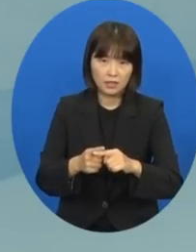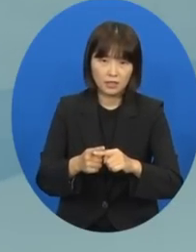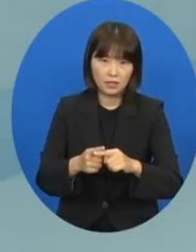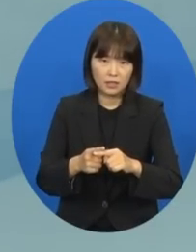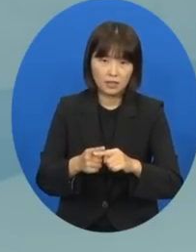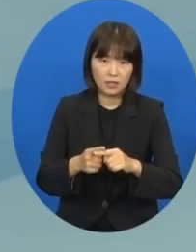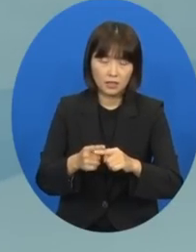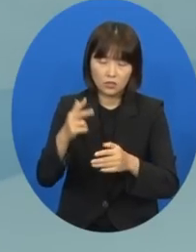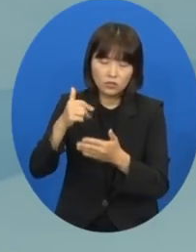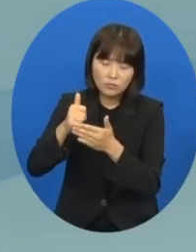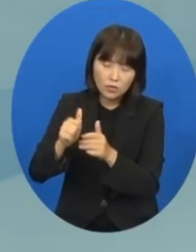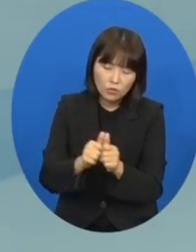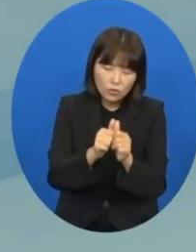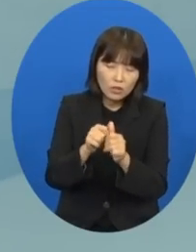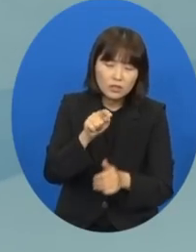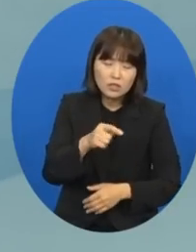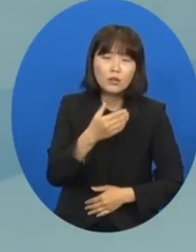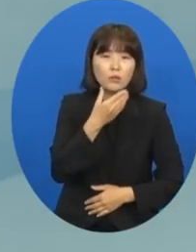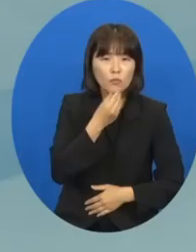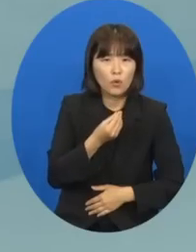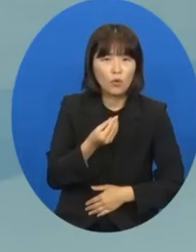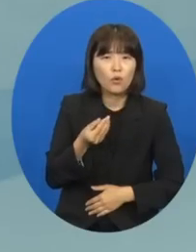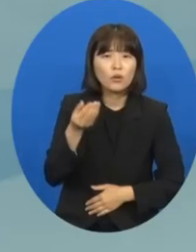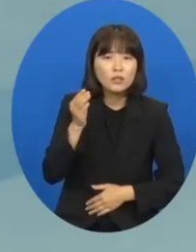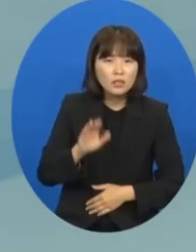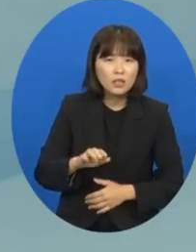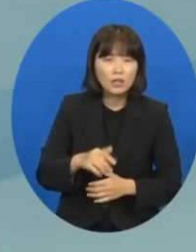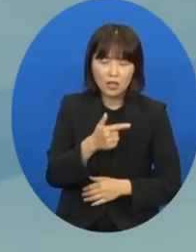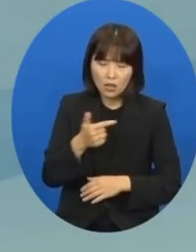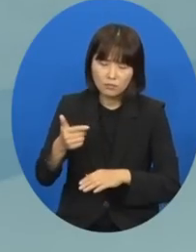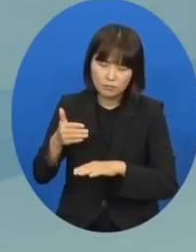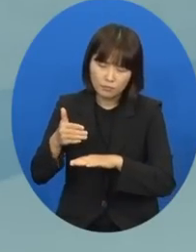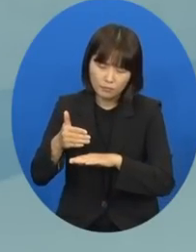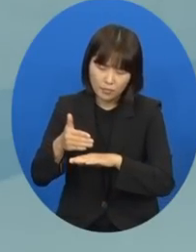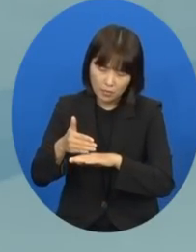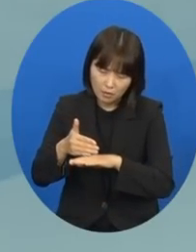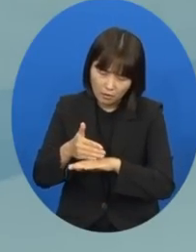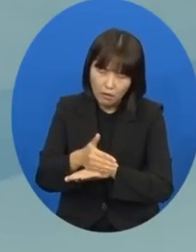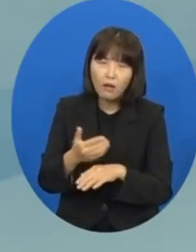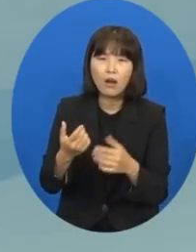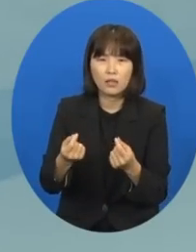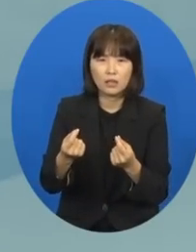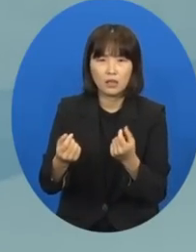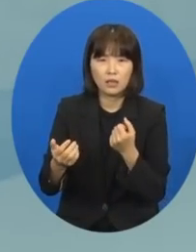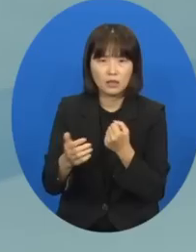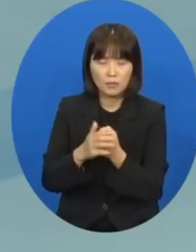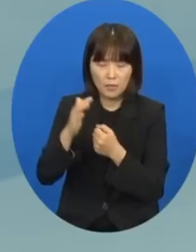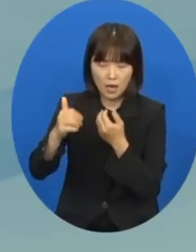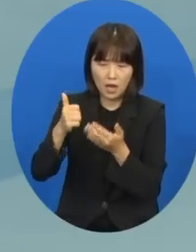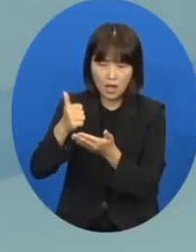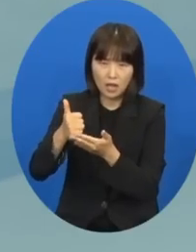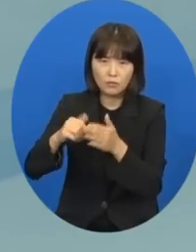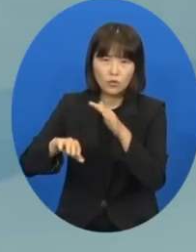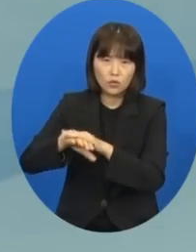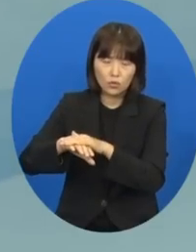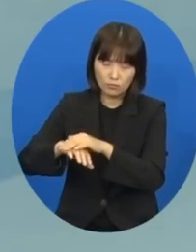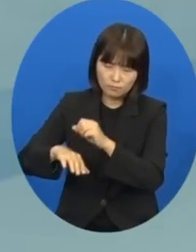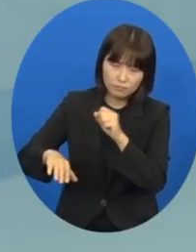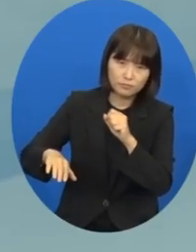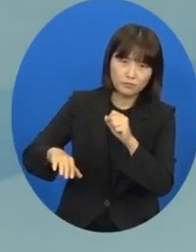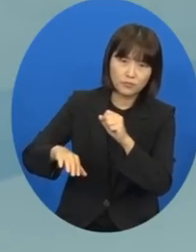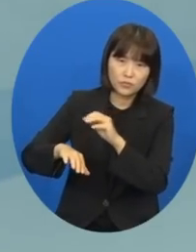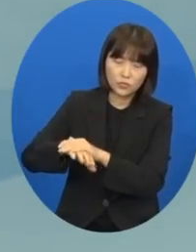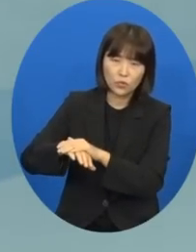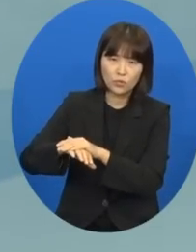복인데 너무 더뎌서 놔버리고 앞서 가고 계는 분 계시지